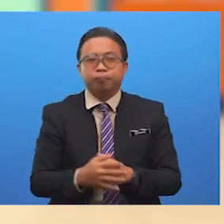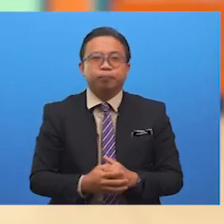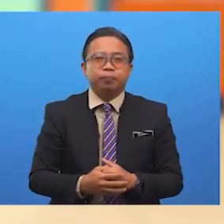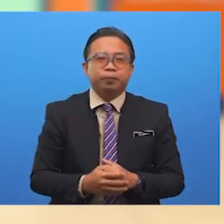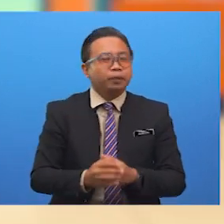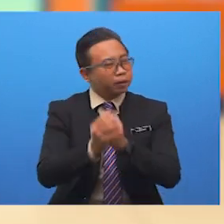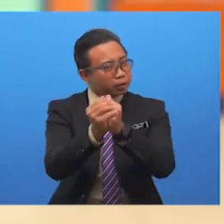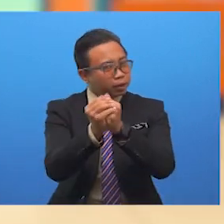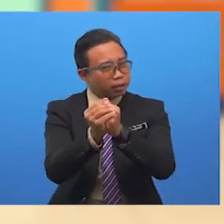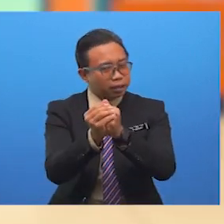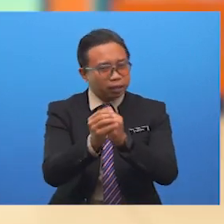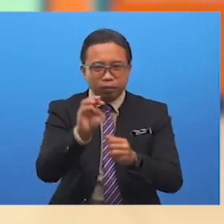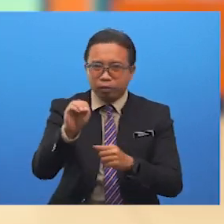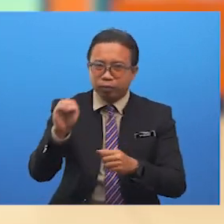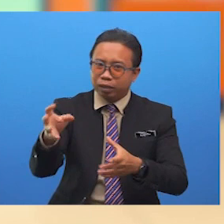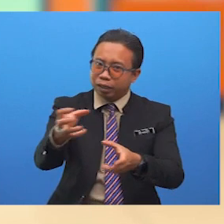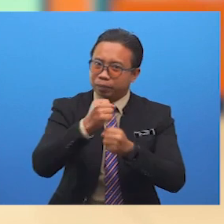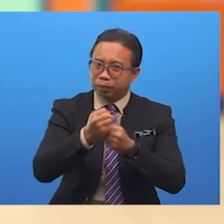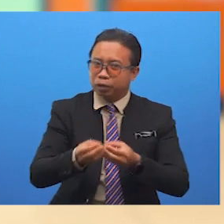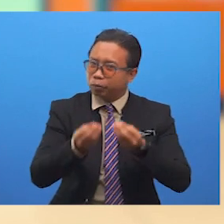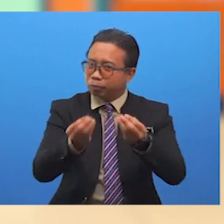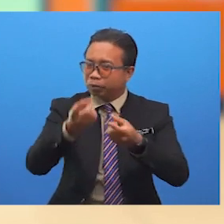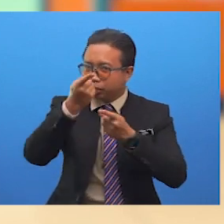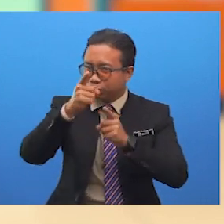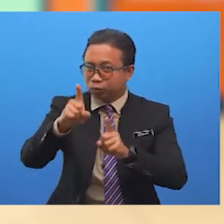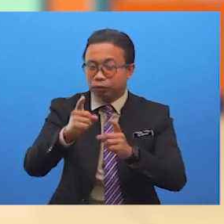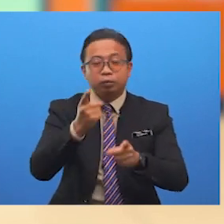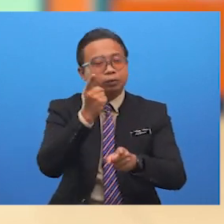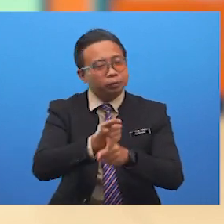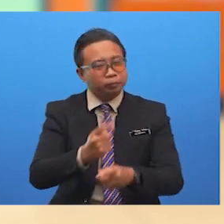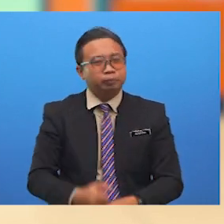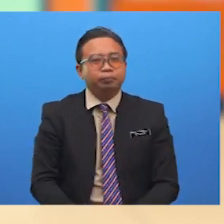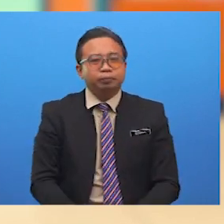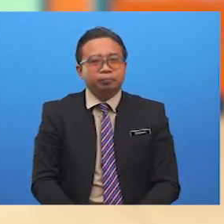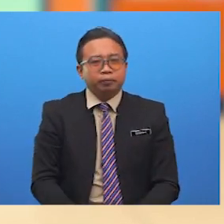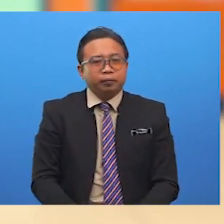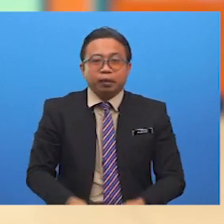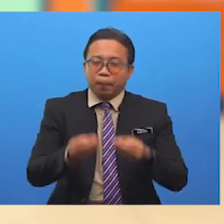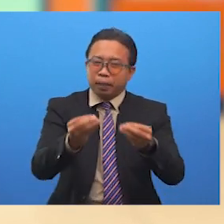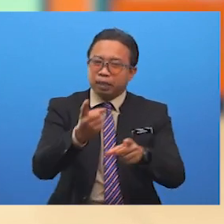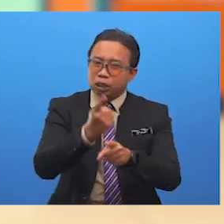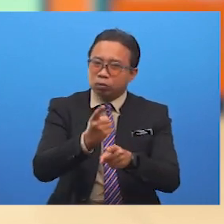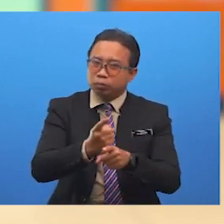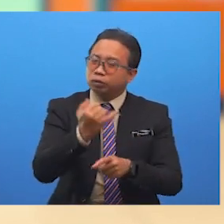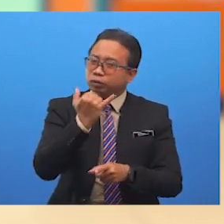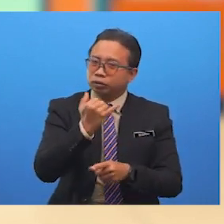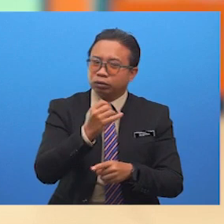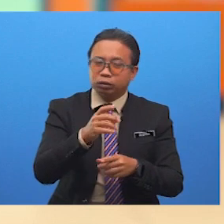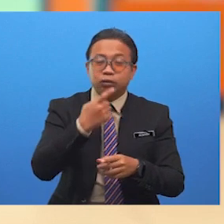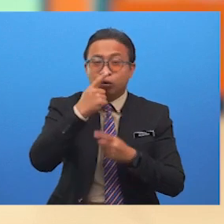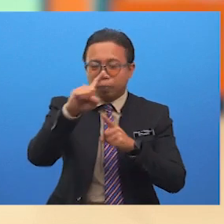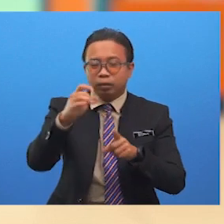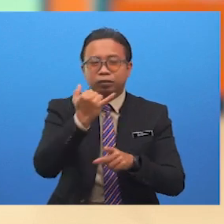tanya memulai karena dapat memberikan jawaban dengan tepat bagi jawaban yang salah Hai murid-murid